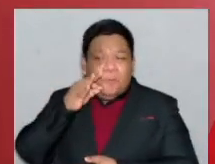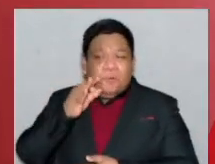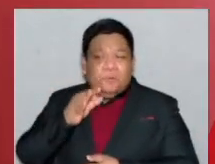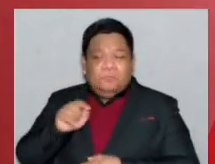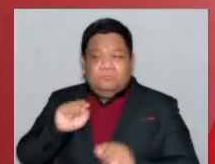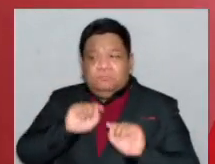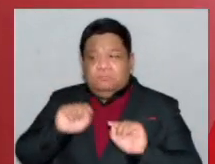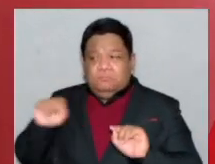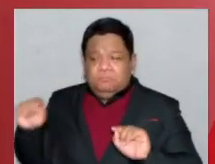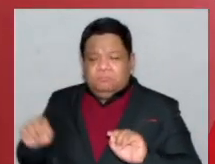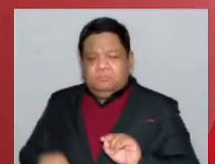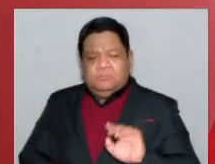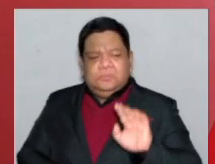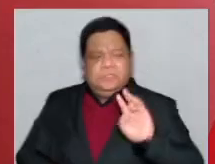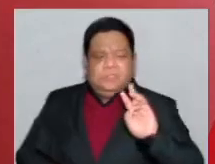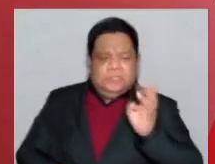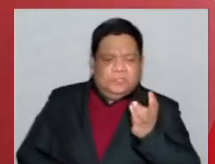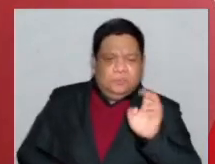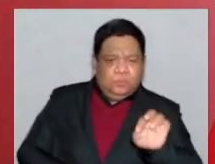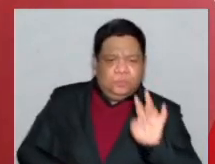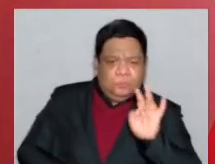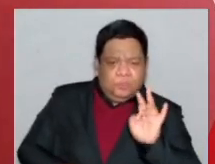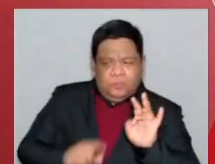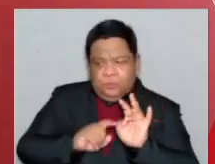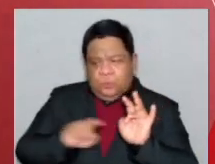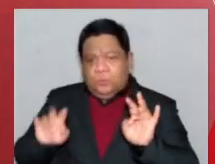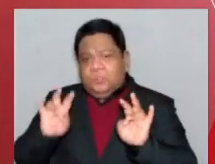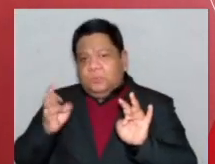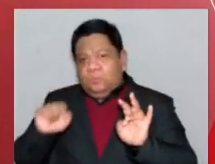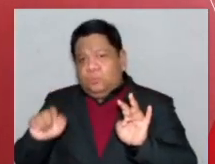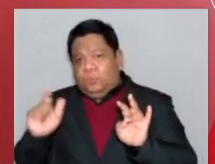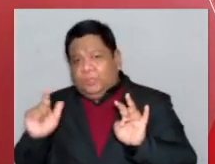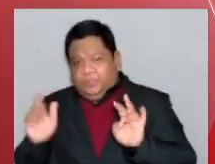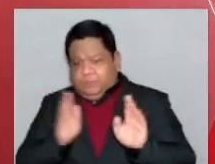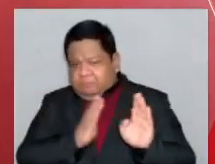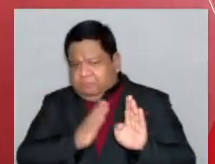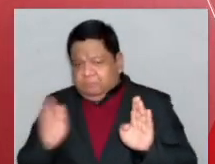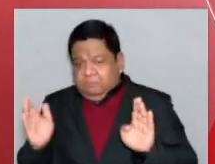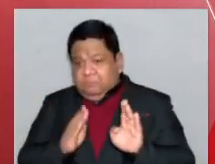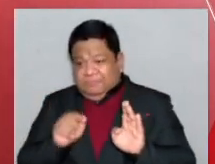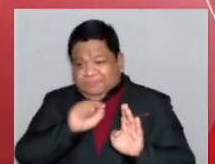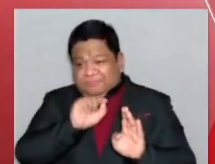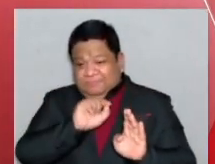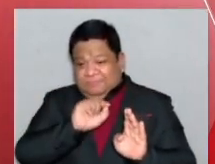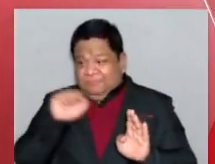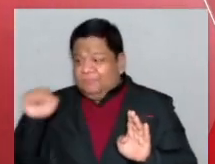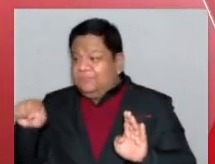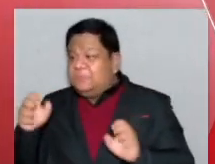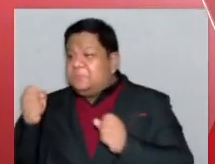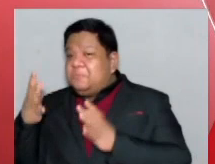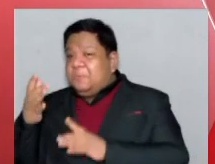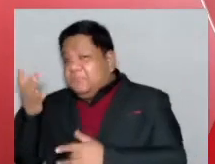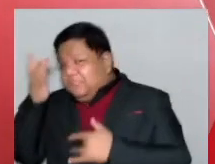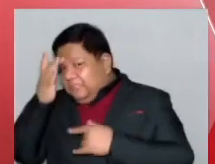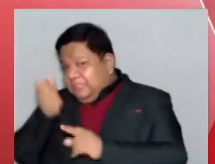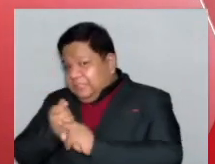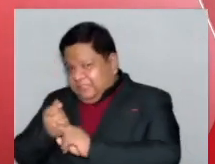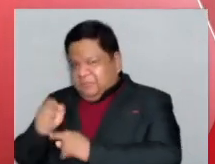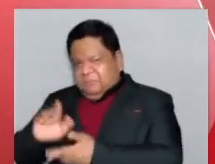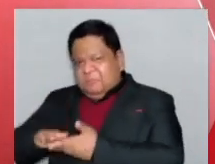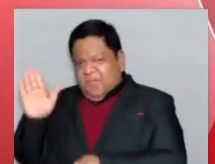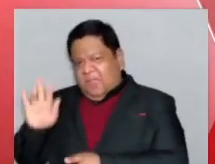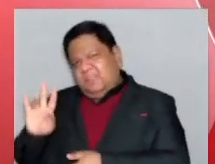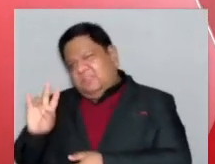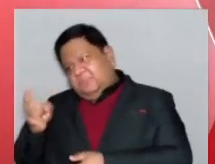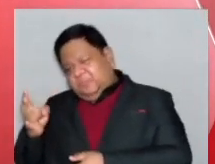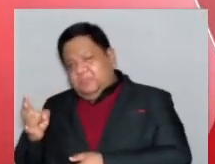Mm-hmm. Yung mga maraming tinamaan ng sakit, doon yung mataas ang presyo at yung sa Batangas, kung sa pinakamalaki ang production, doon yung